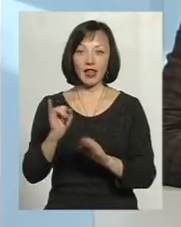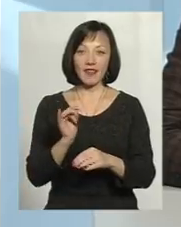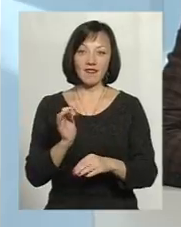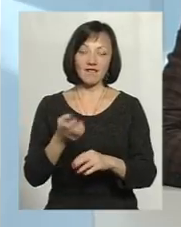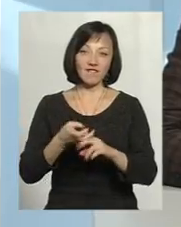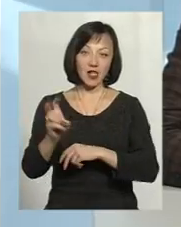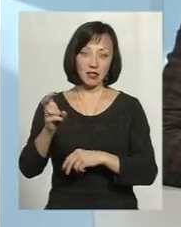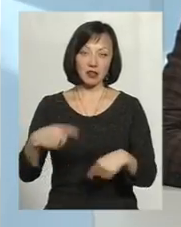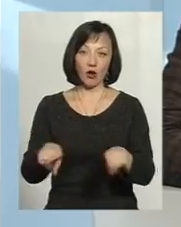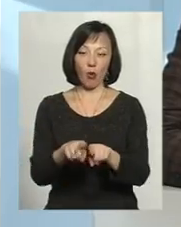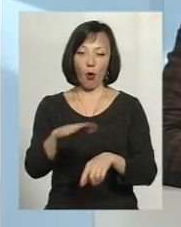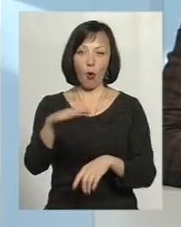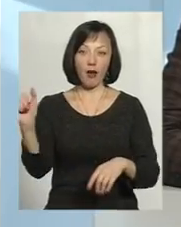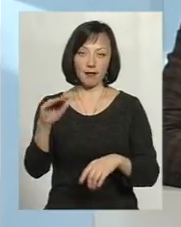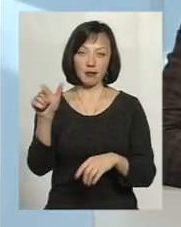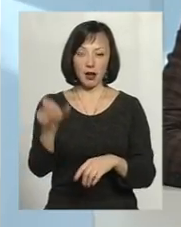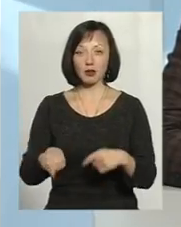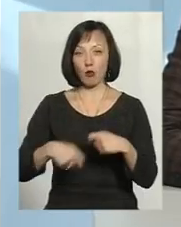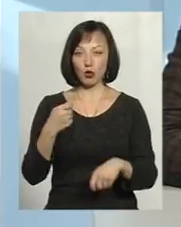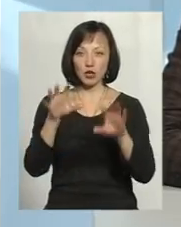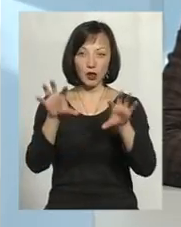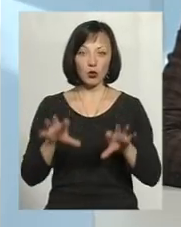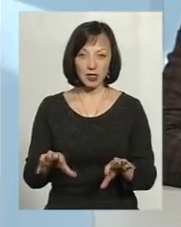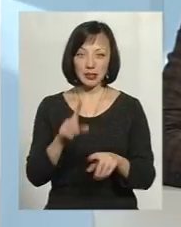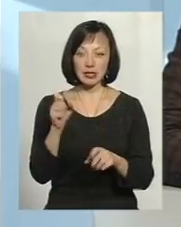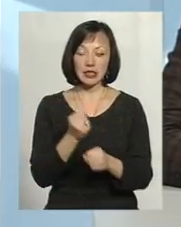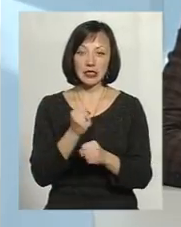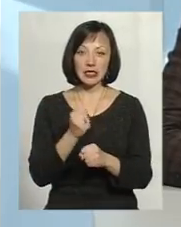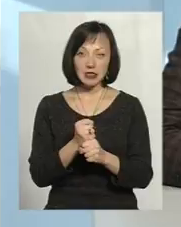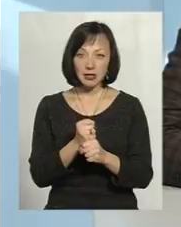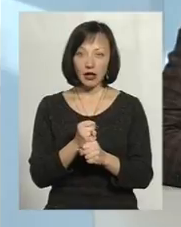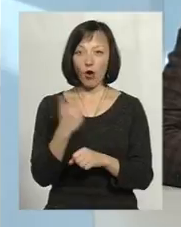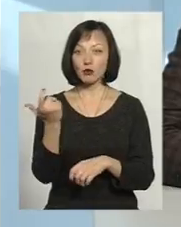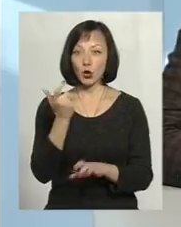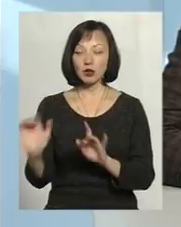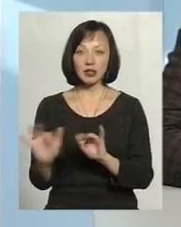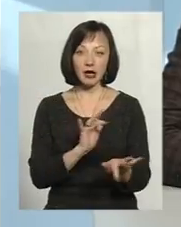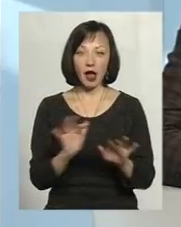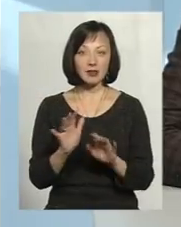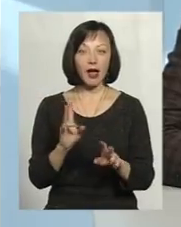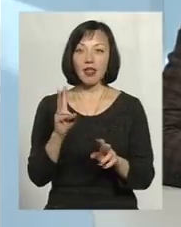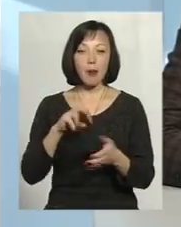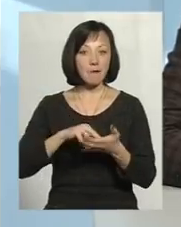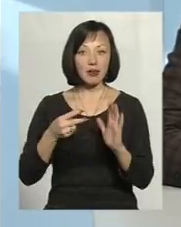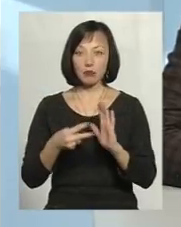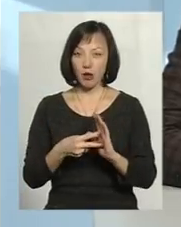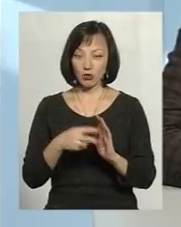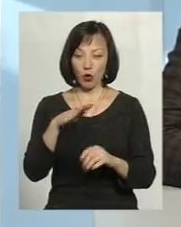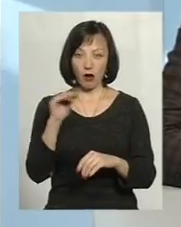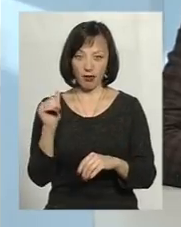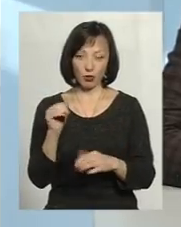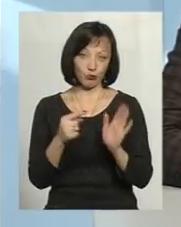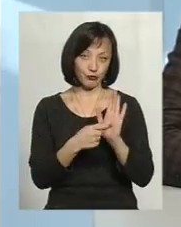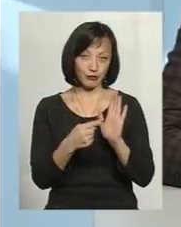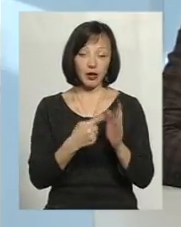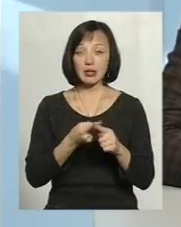виселити такого от власного орендаря за порушення законодавства, за здійснення, скажімо, господарської діяльності, яка не передбачена орендою.